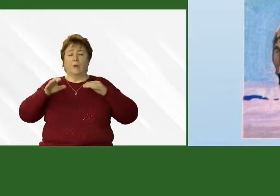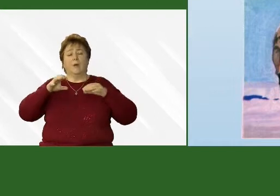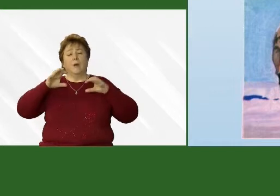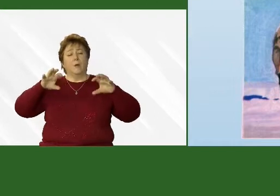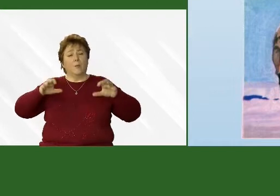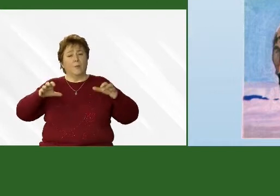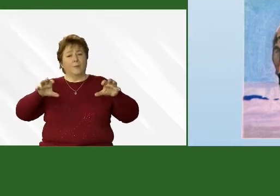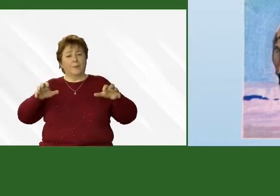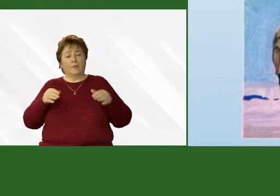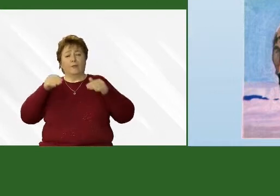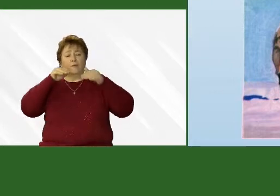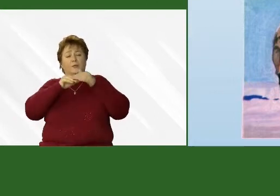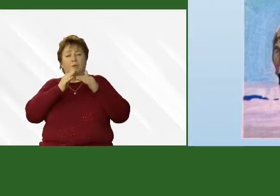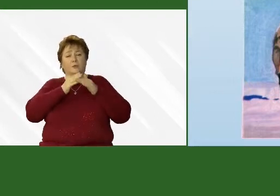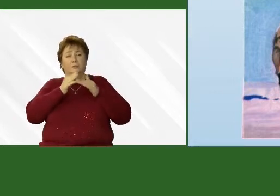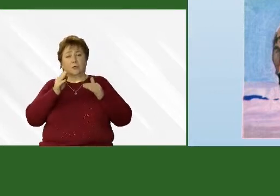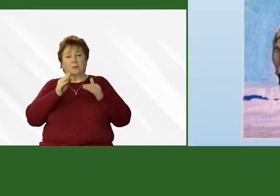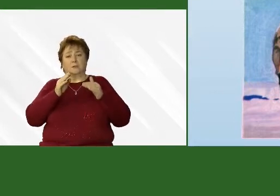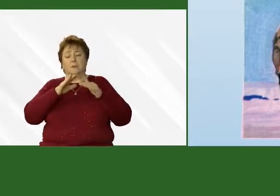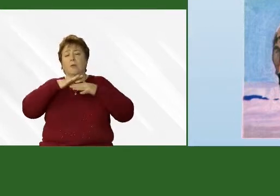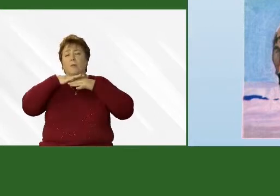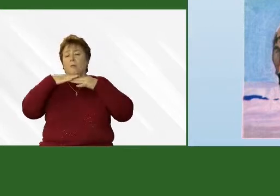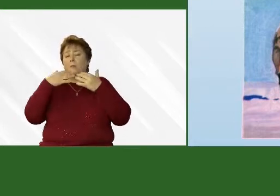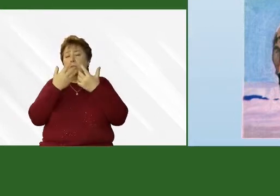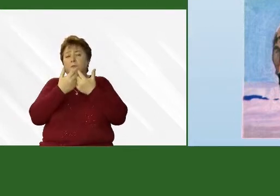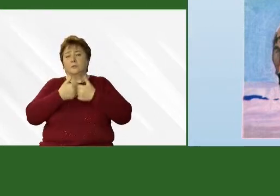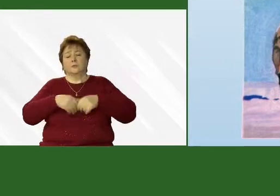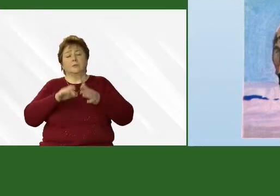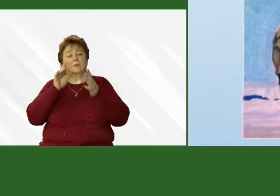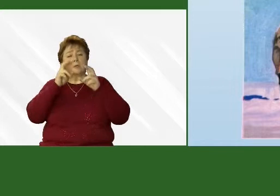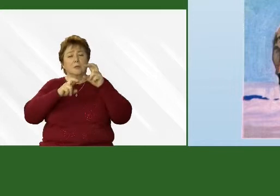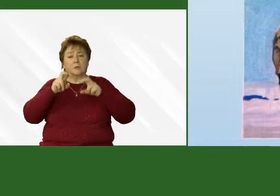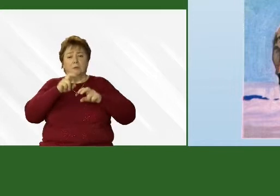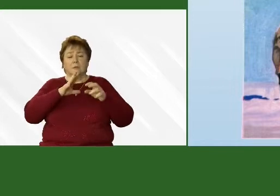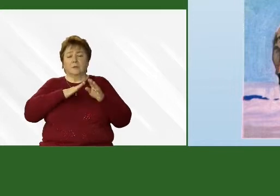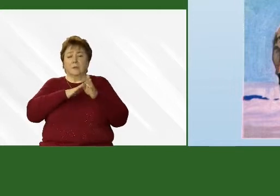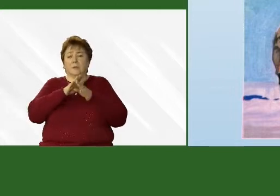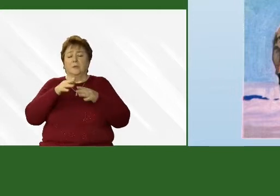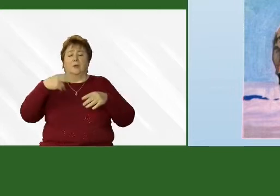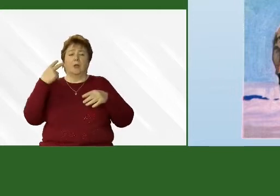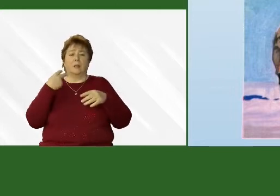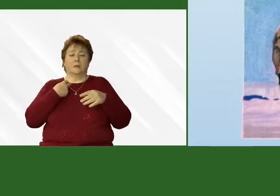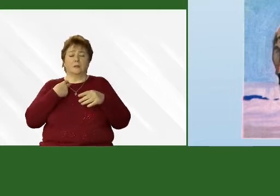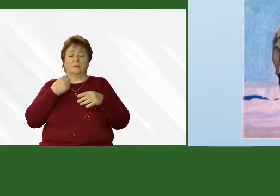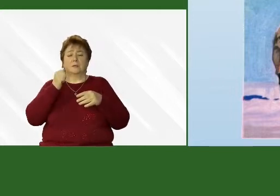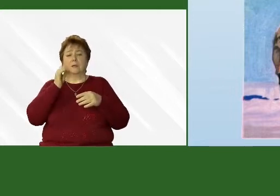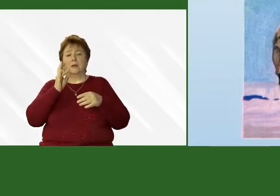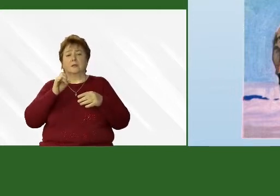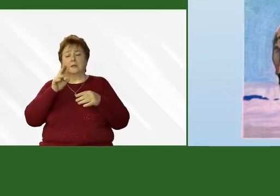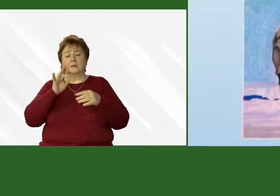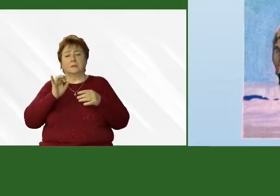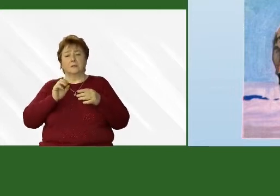континента и его внутренней части. Многочисленные исследования были проведены английскими